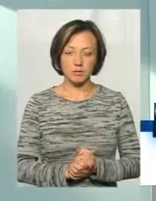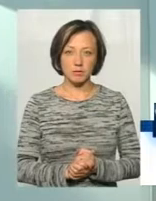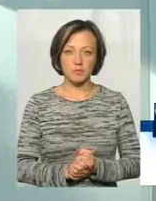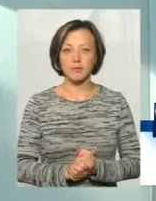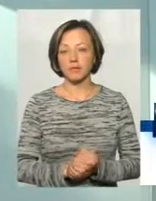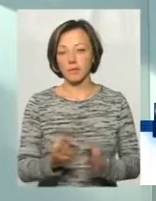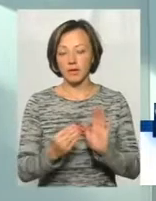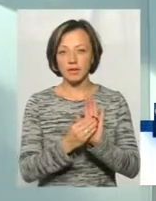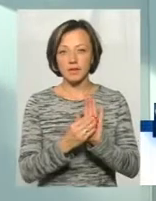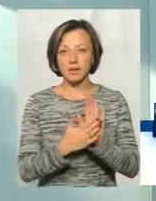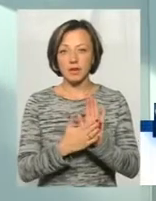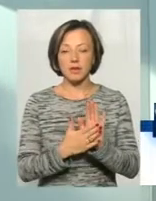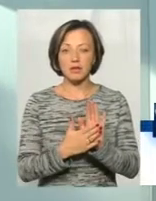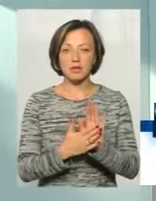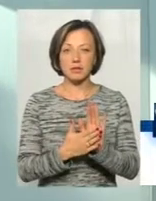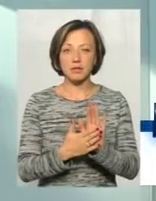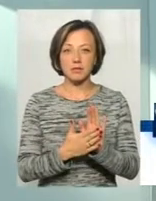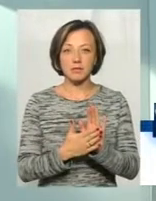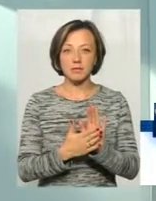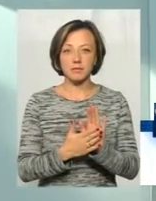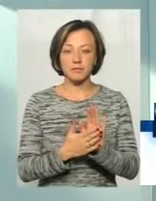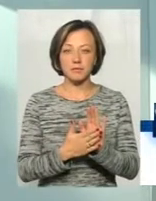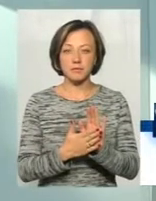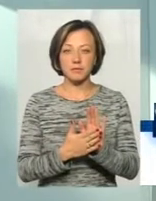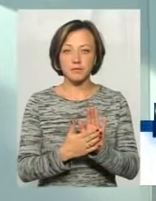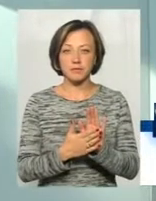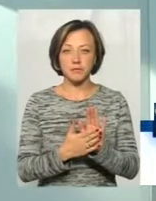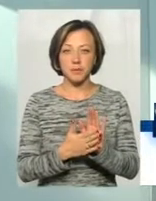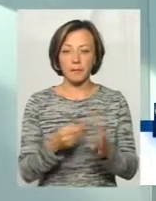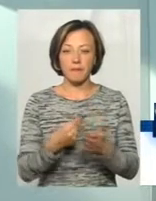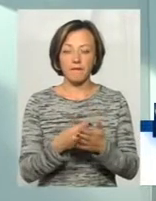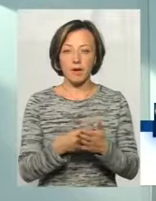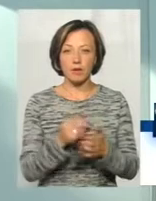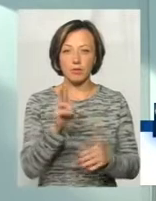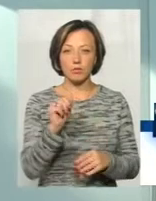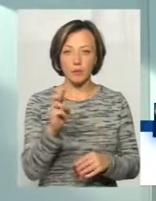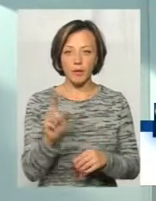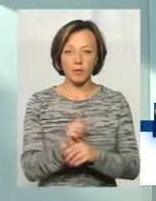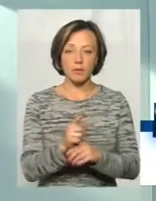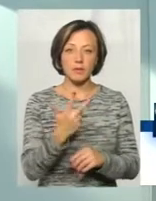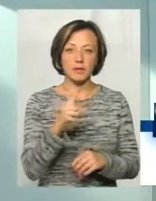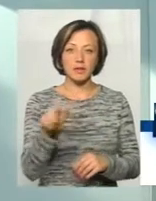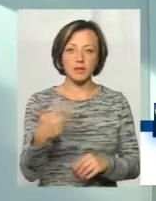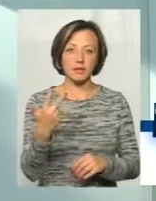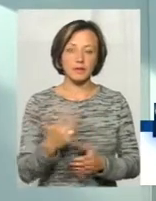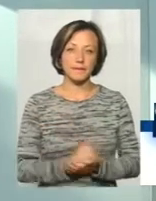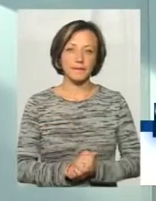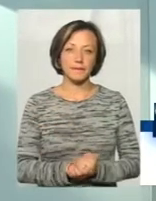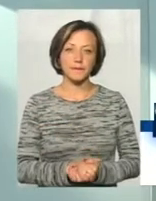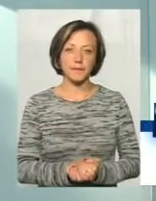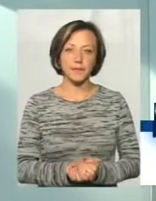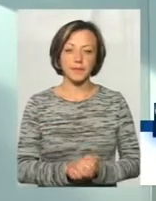плата, відповідно, береться вартість оцих кубів, норма 3,3.